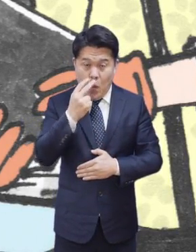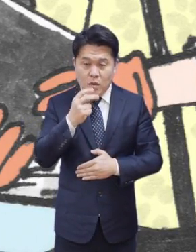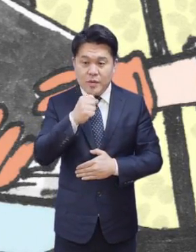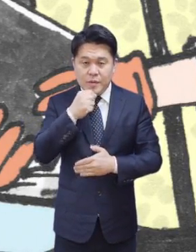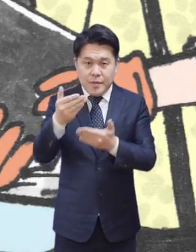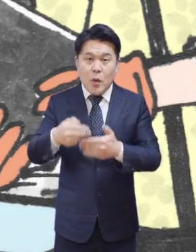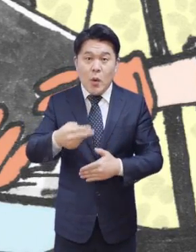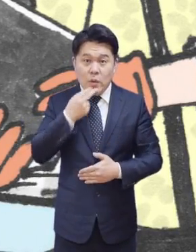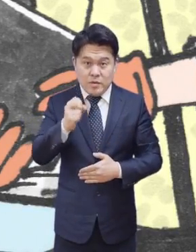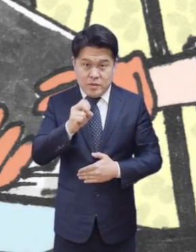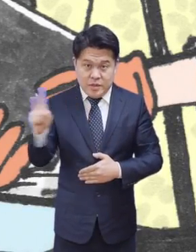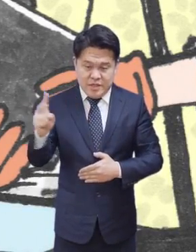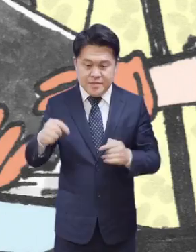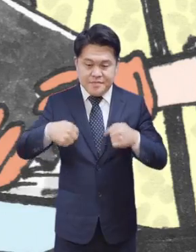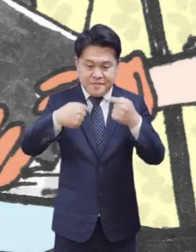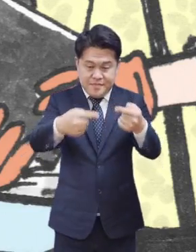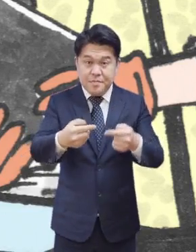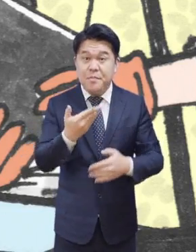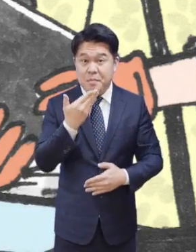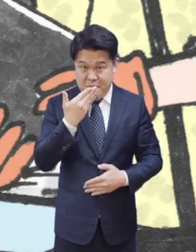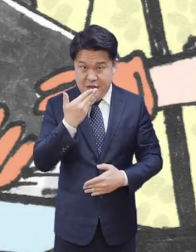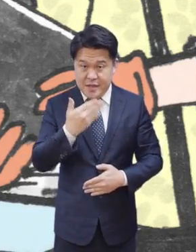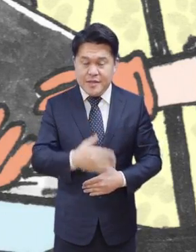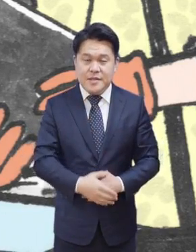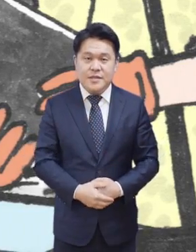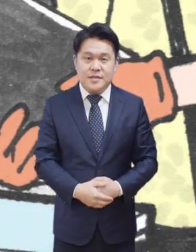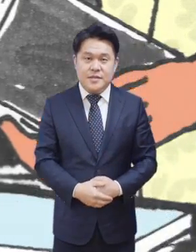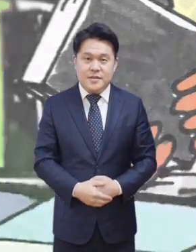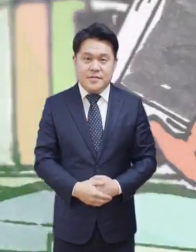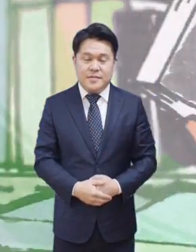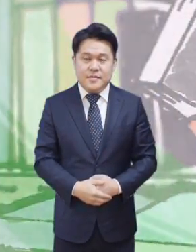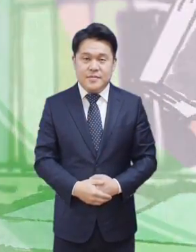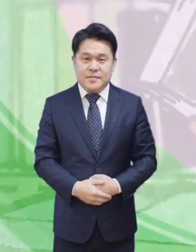받지 않아야 장애인 일자리에 참여할 수 있습니다.